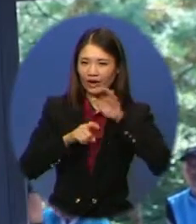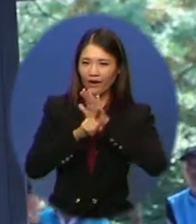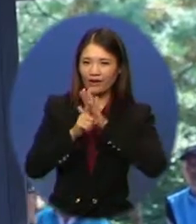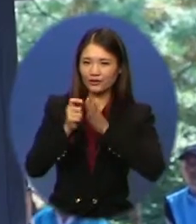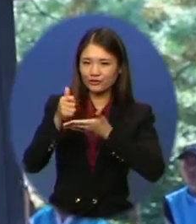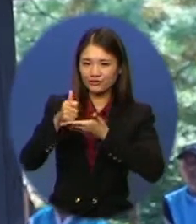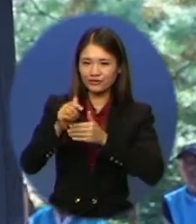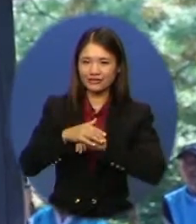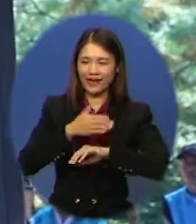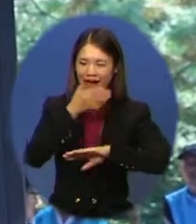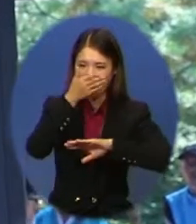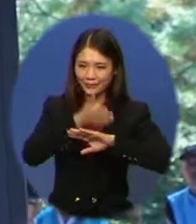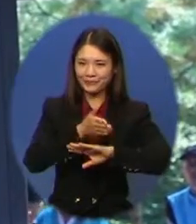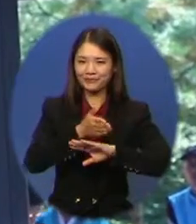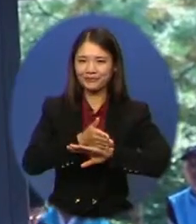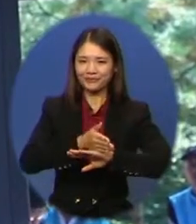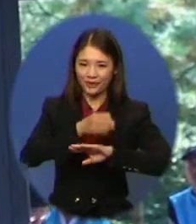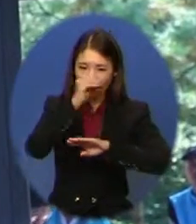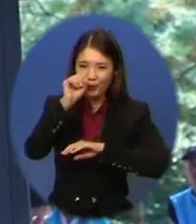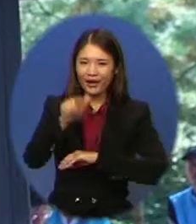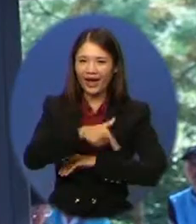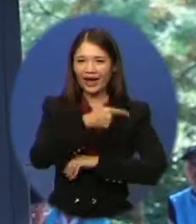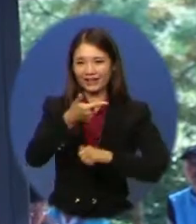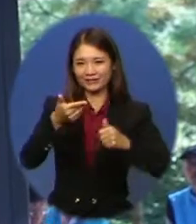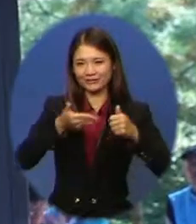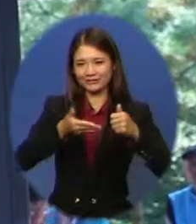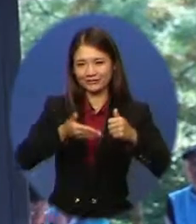다 감사합니다. 예. 좋은 하루 되세요.